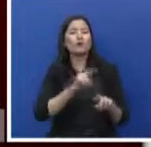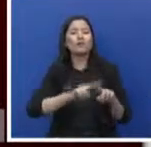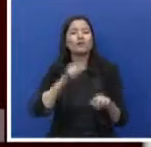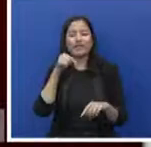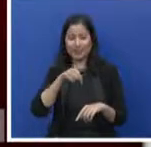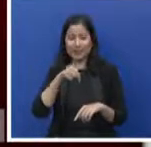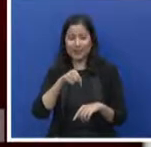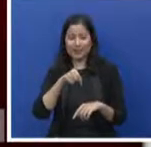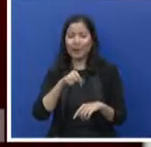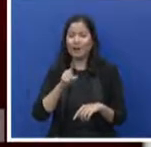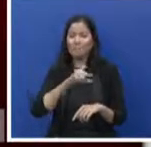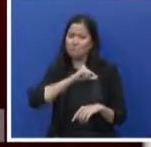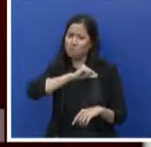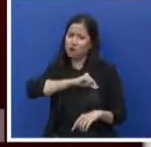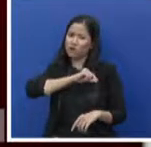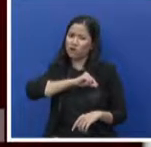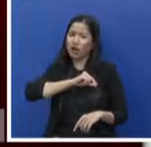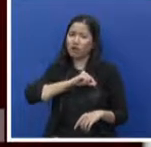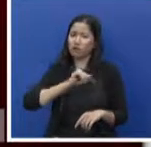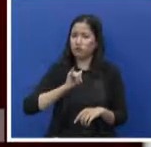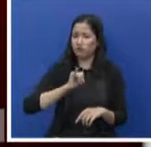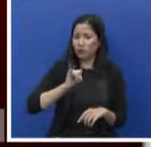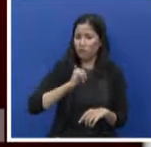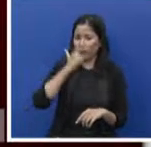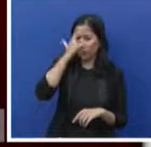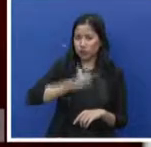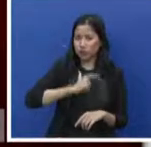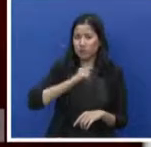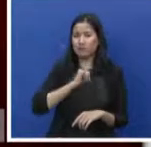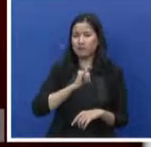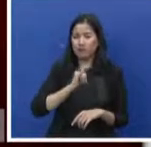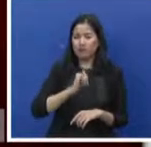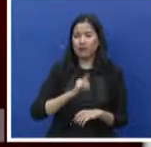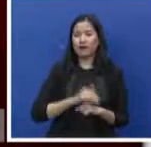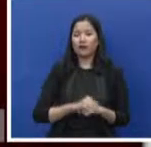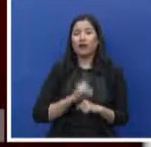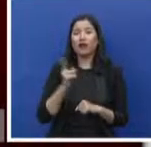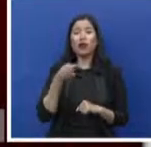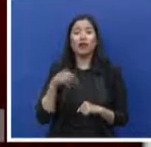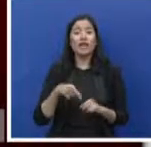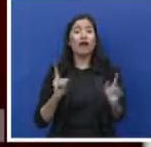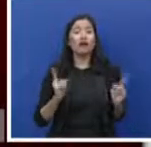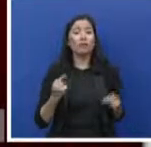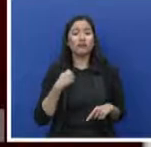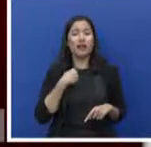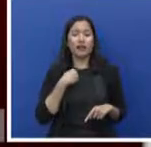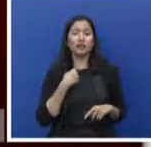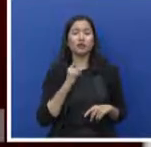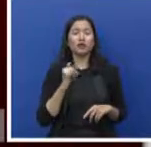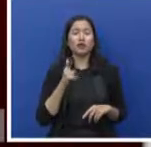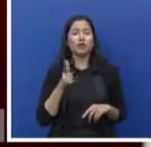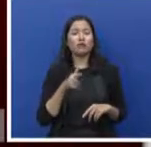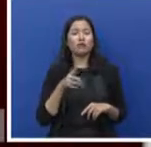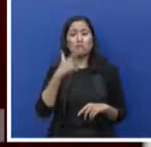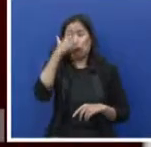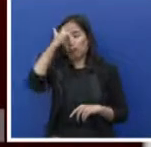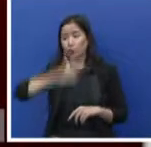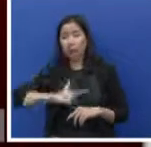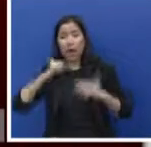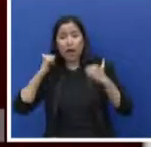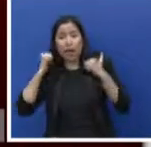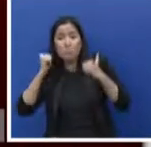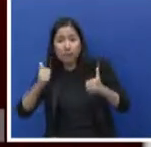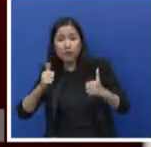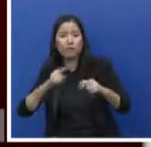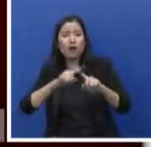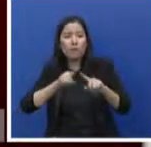yang bermanfaat buat sesama umat manusia, gitu kan? Kalau di agama saya bilang sehebat-hebatnya manusia adalah